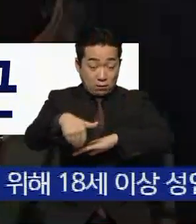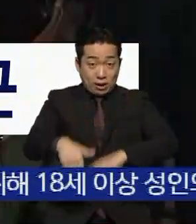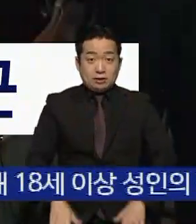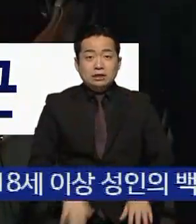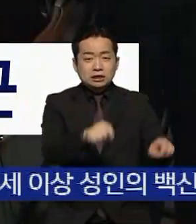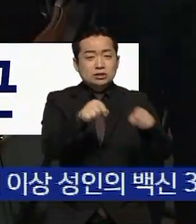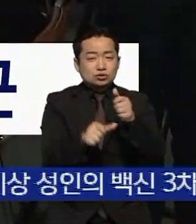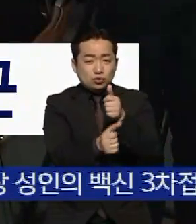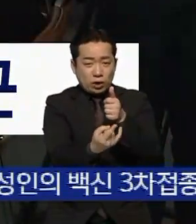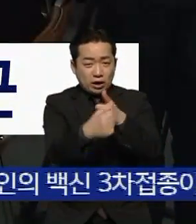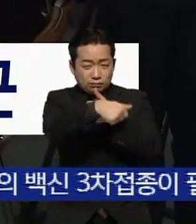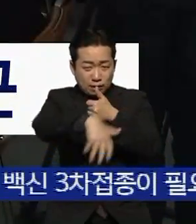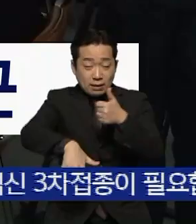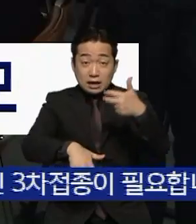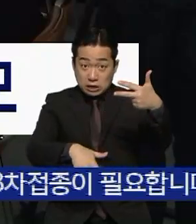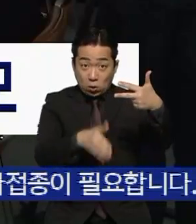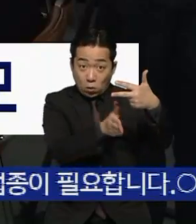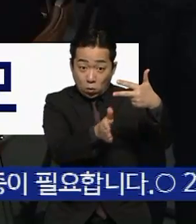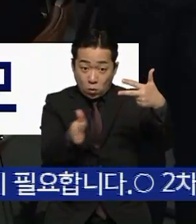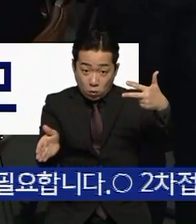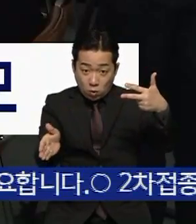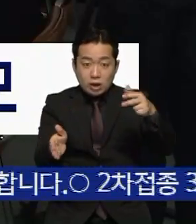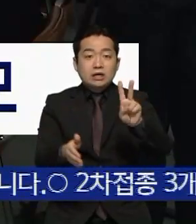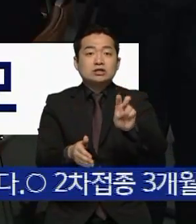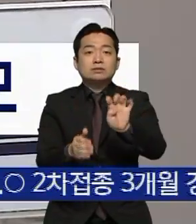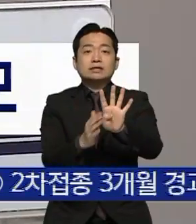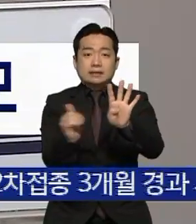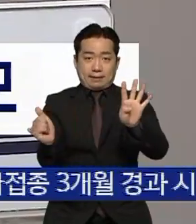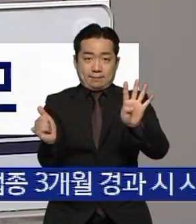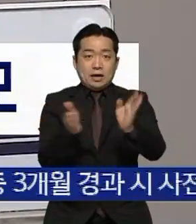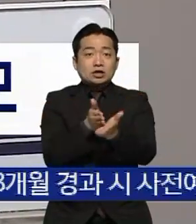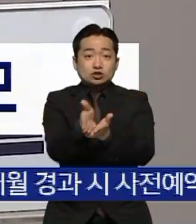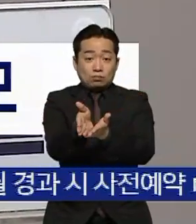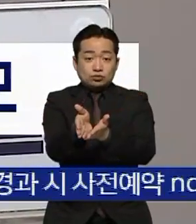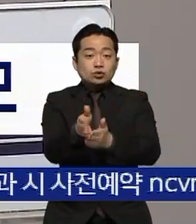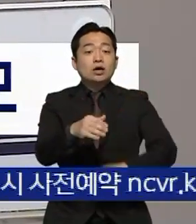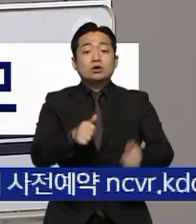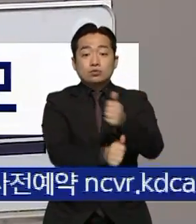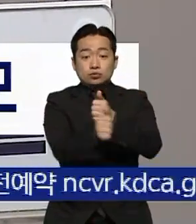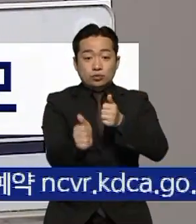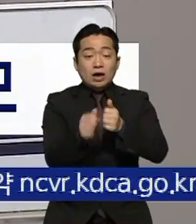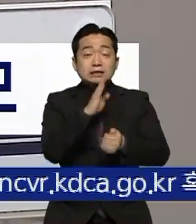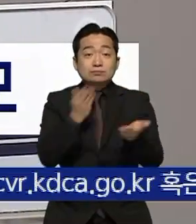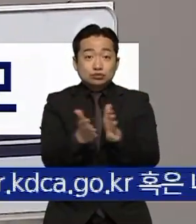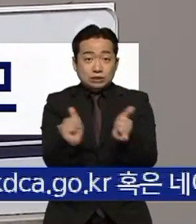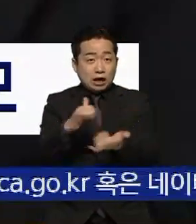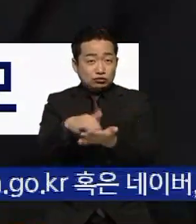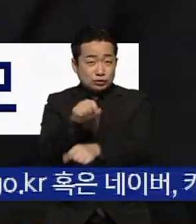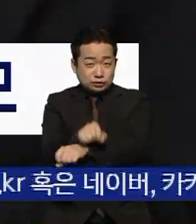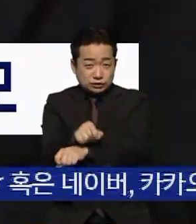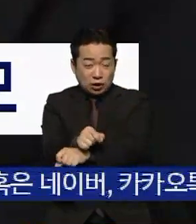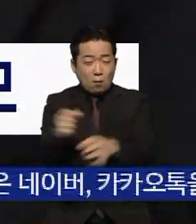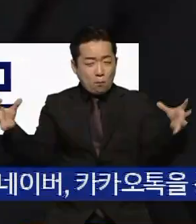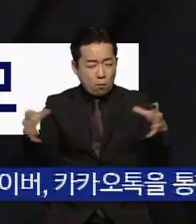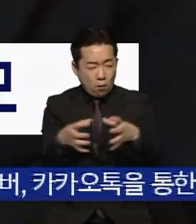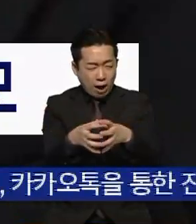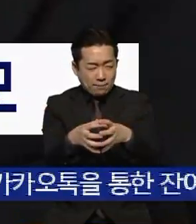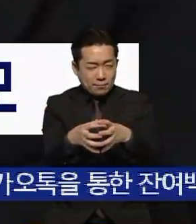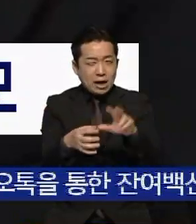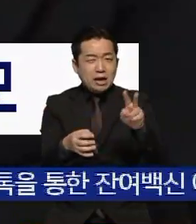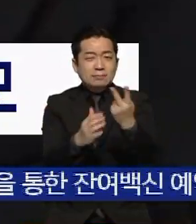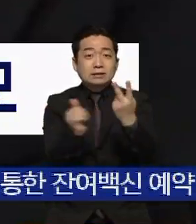전체 규모는 7개 분과의 인수위원 24명에 전문위원과 실무인력까지 포함하면 200명 안팎이 될 걸로